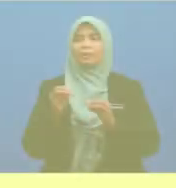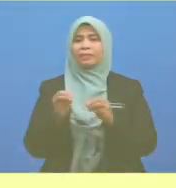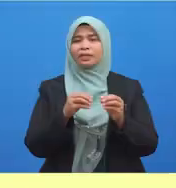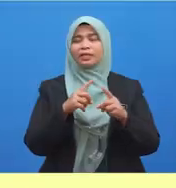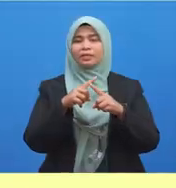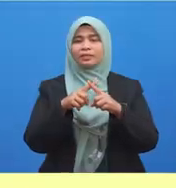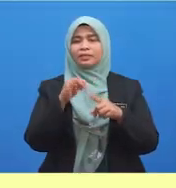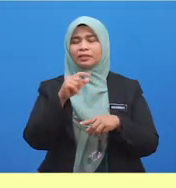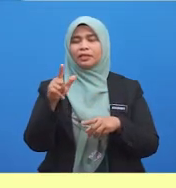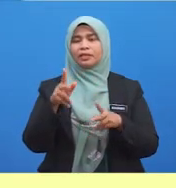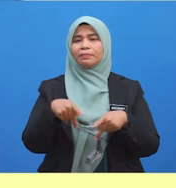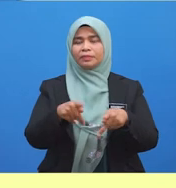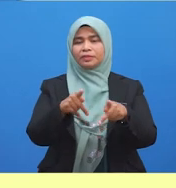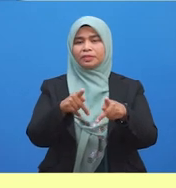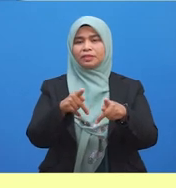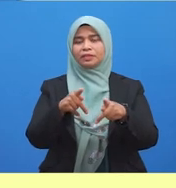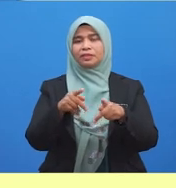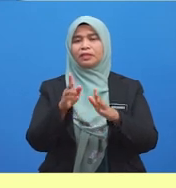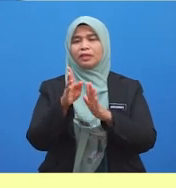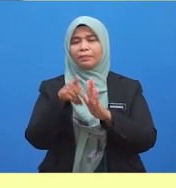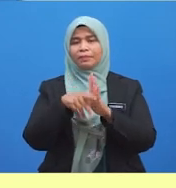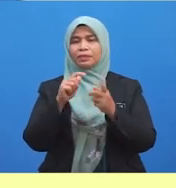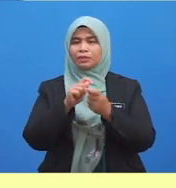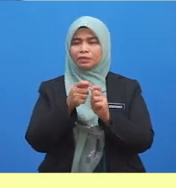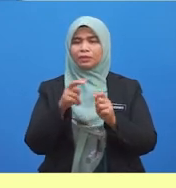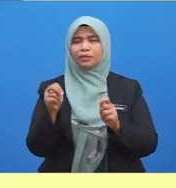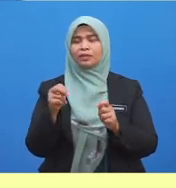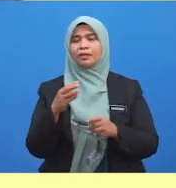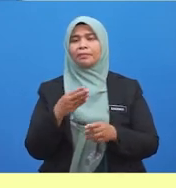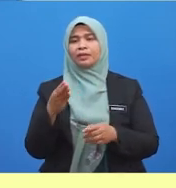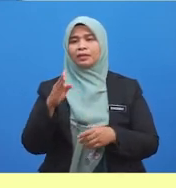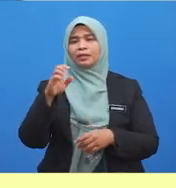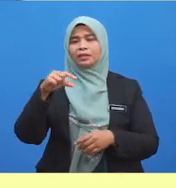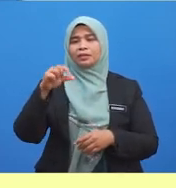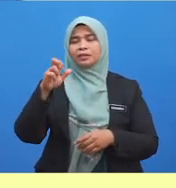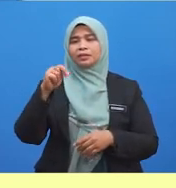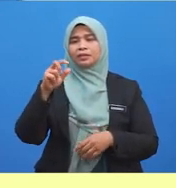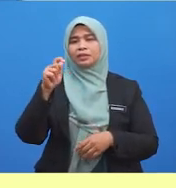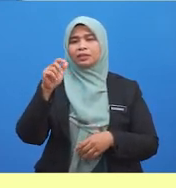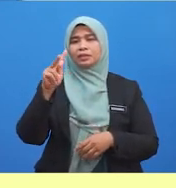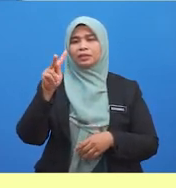Pindah silang ialah proses pertukaran bahan genetik antara